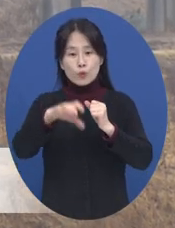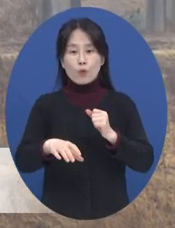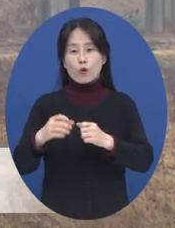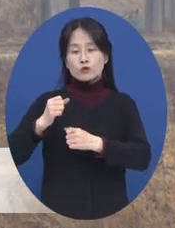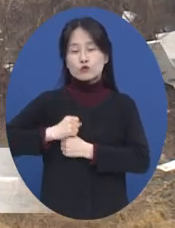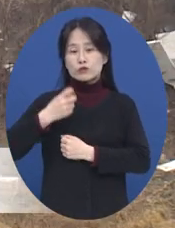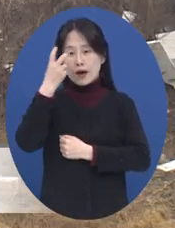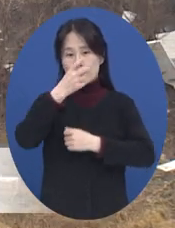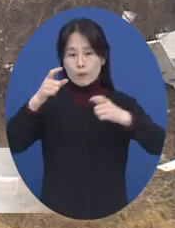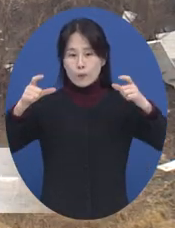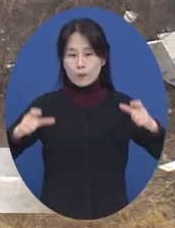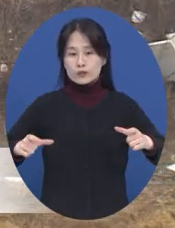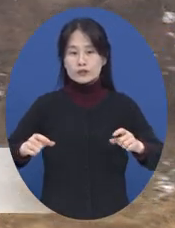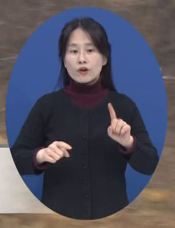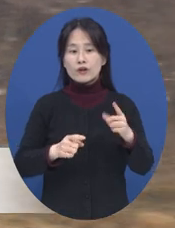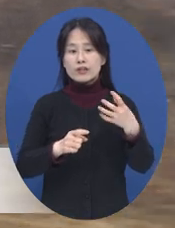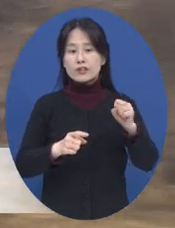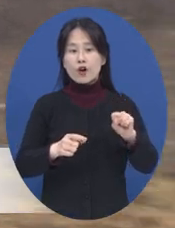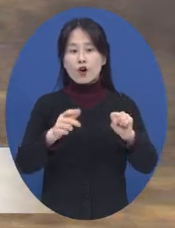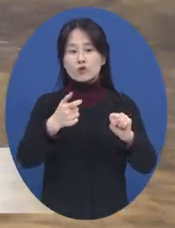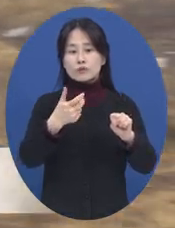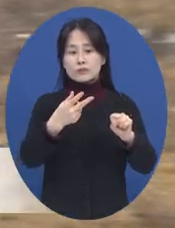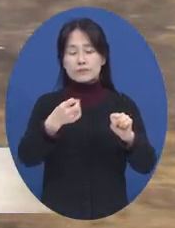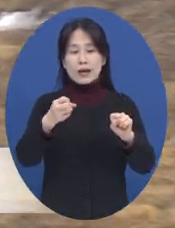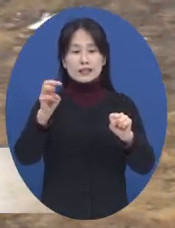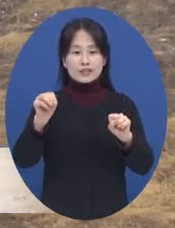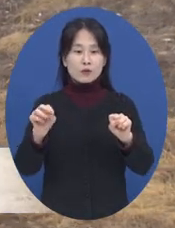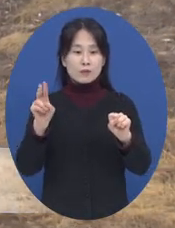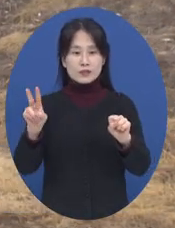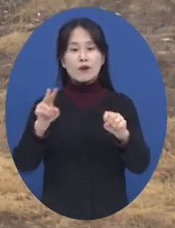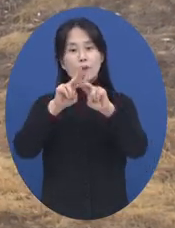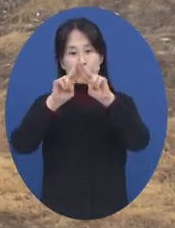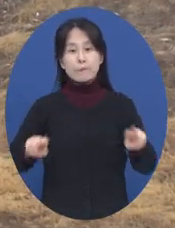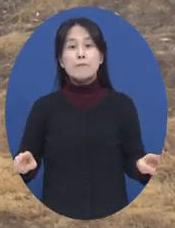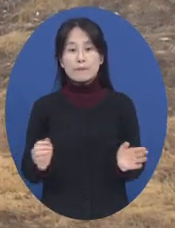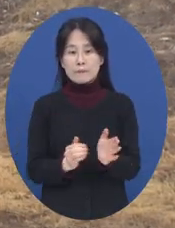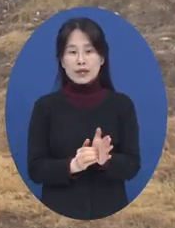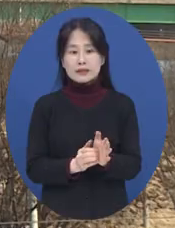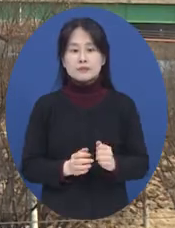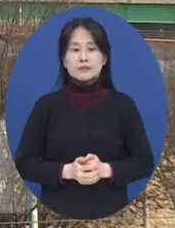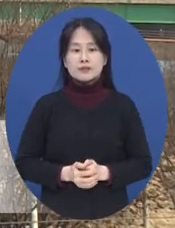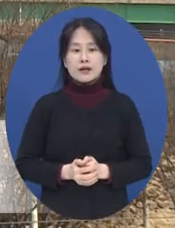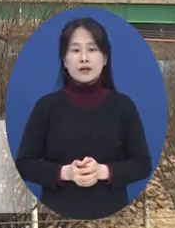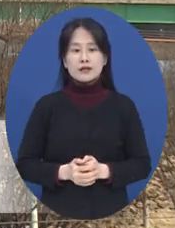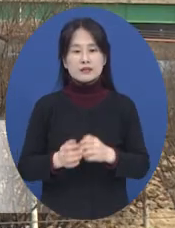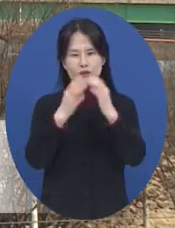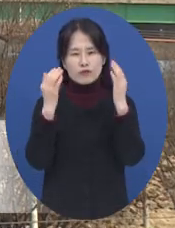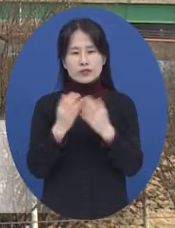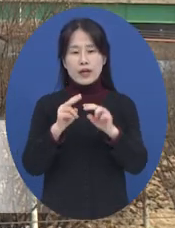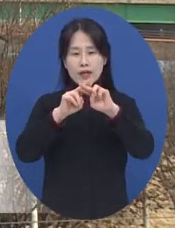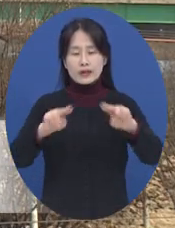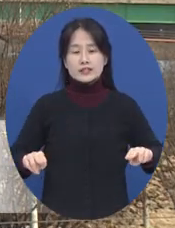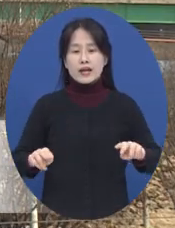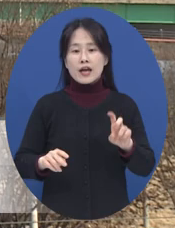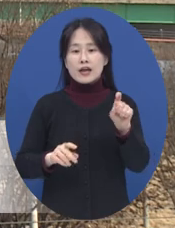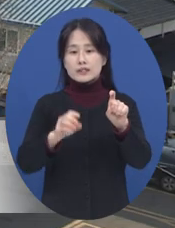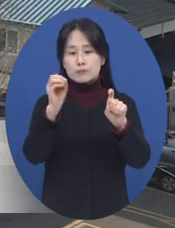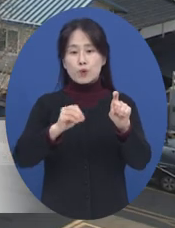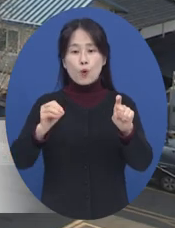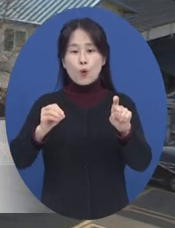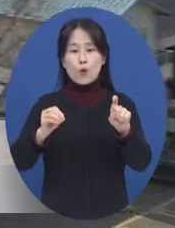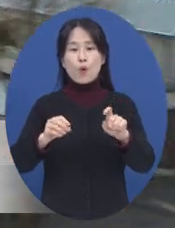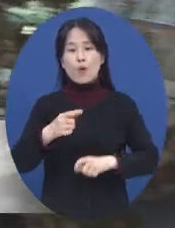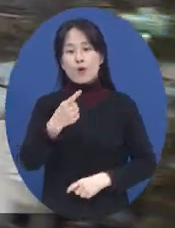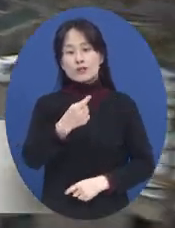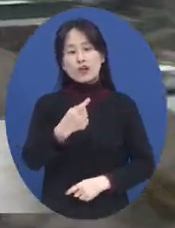등에 있는 군사시설 보호구역 1억 67 마녀 제곱미터 를 풀었습니다 경기도는 전체 헤드 구역에 10%